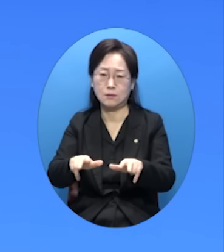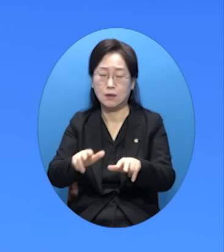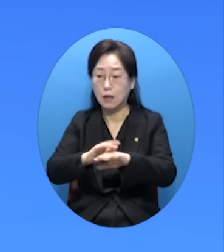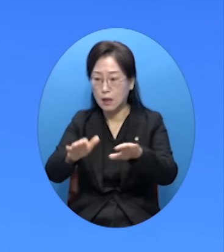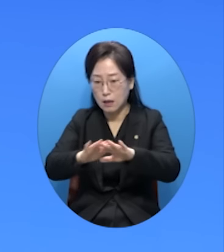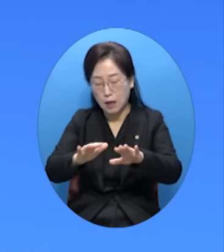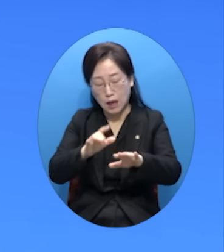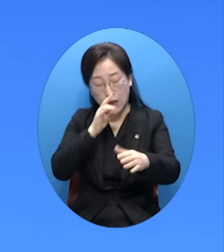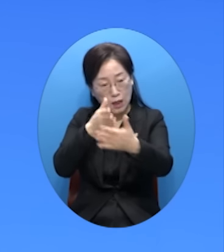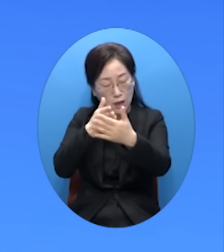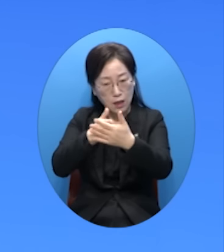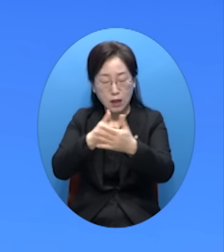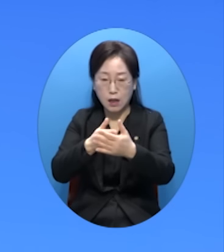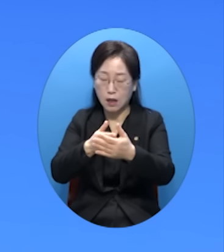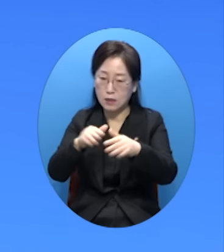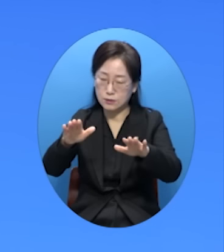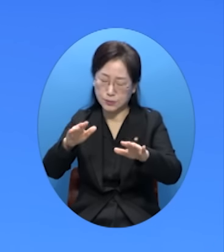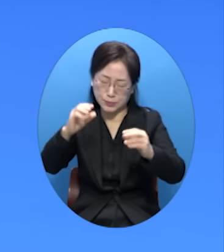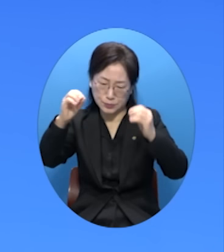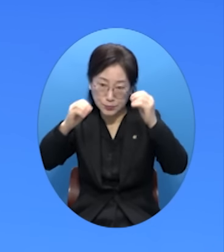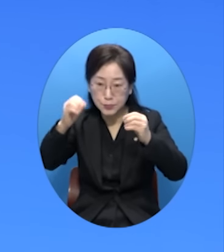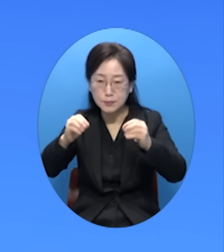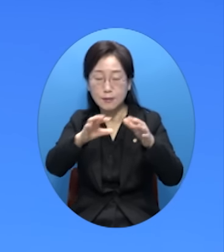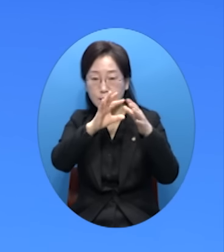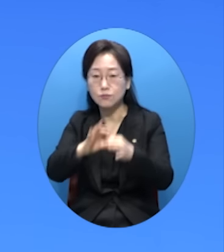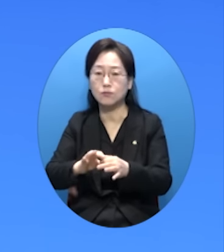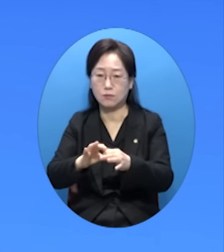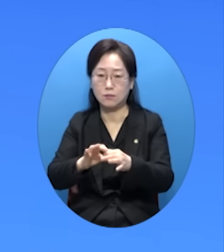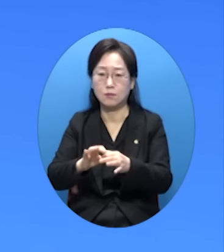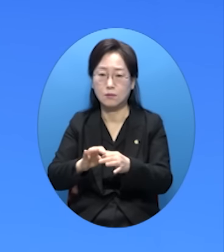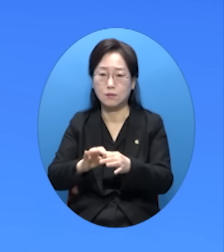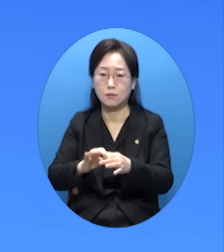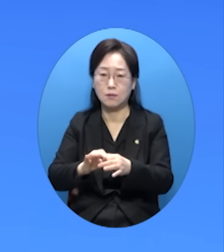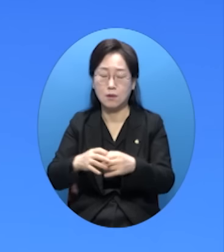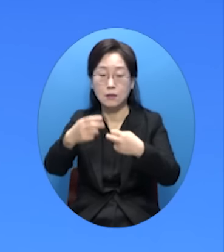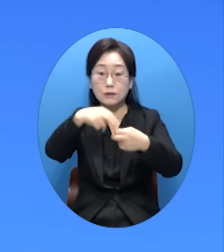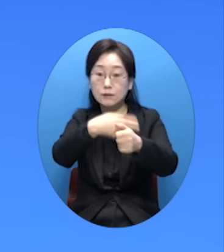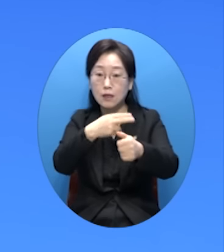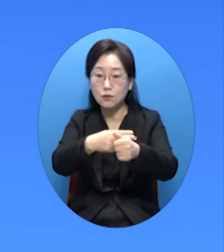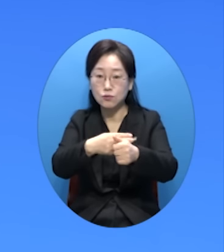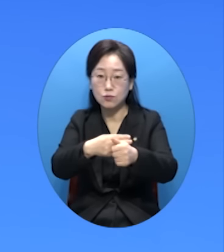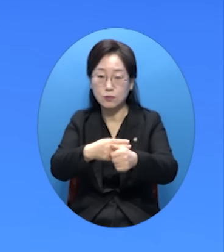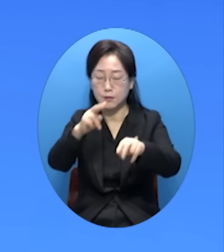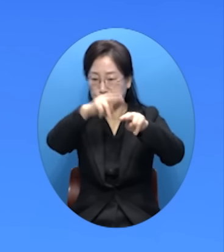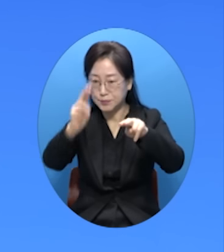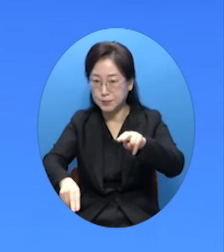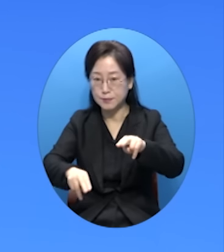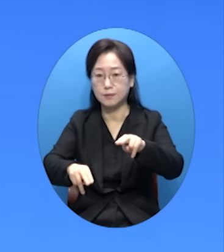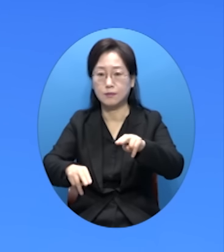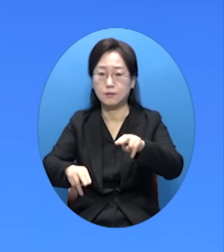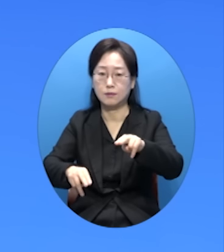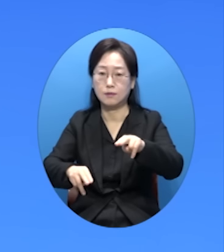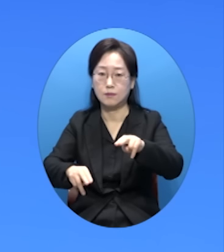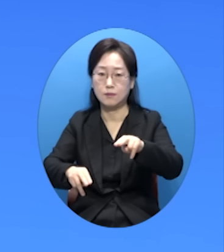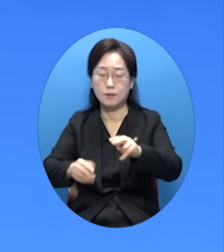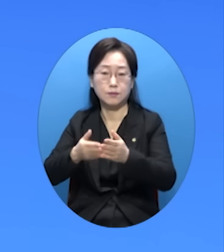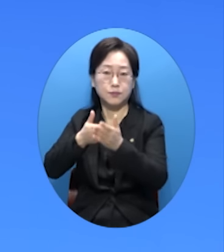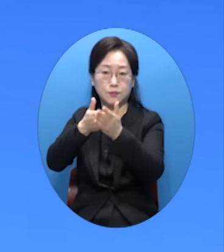해결점이 보이지 않고 평행선이 그어져 있고, 의대 교수들은 지금 사직서를 내고